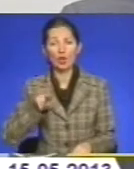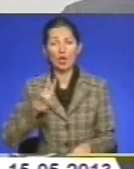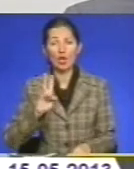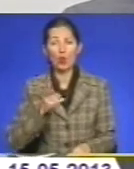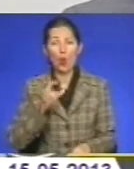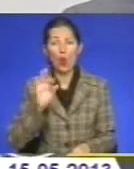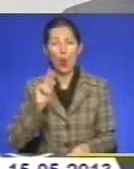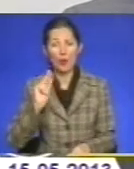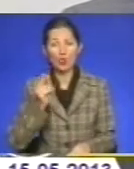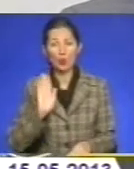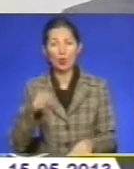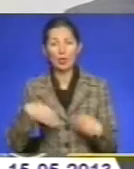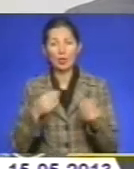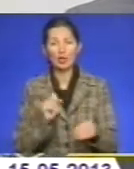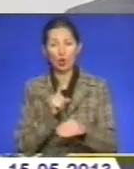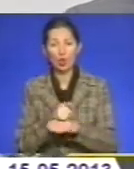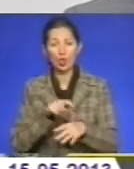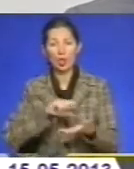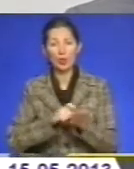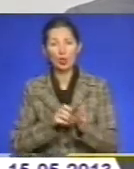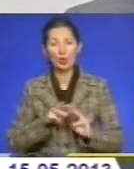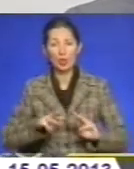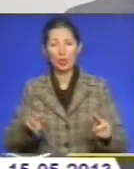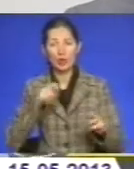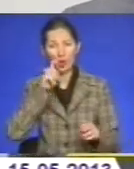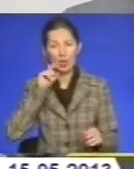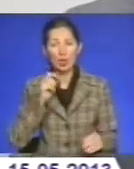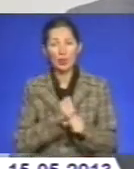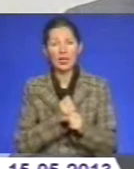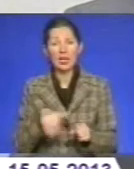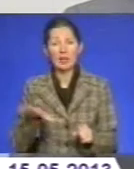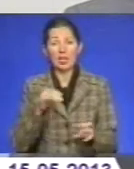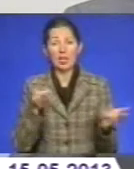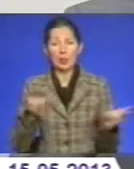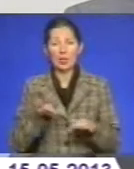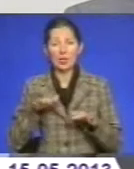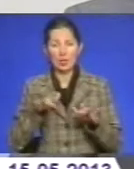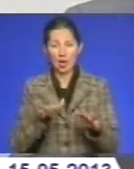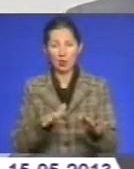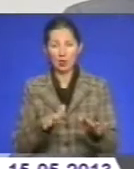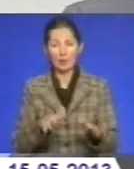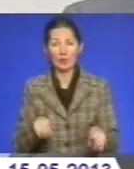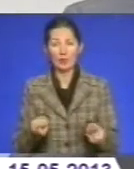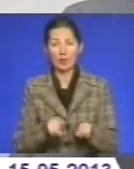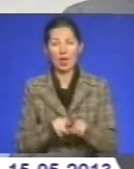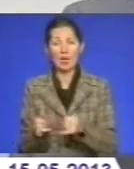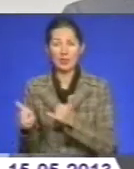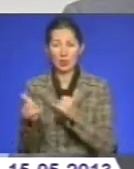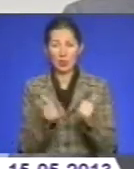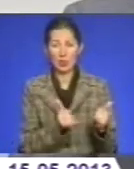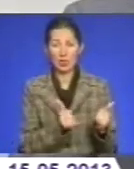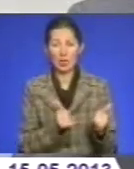дане доручення Кабінету міністрів України вжити всіх необхідних заходів та